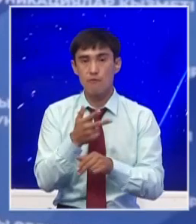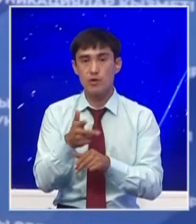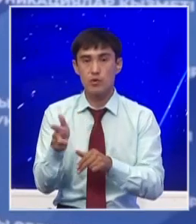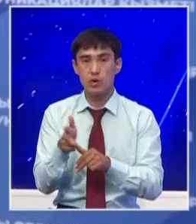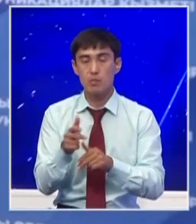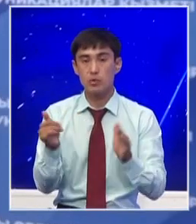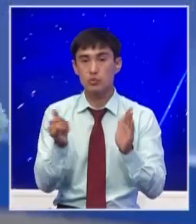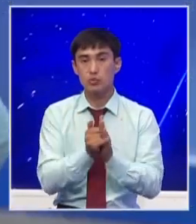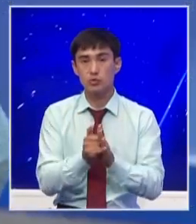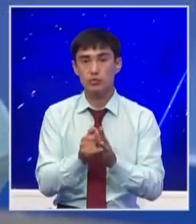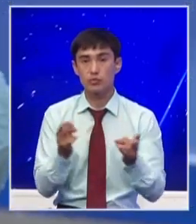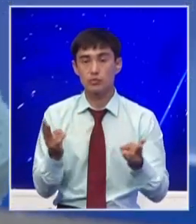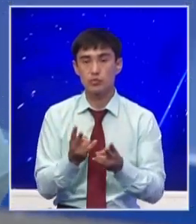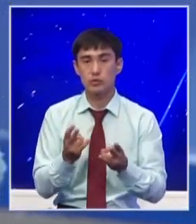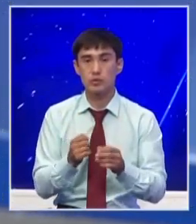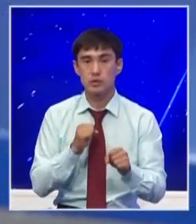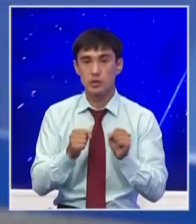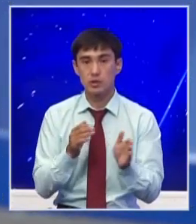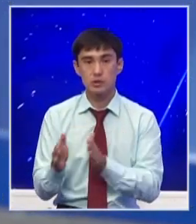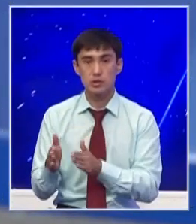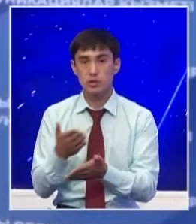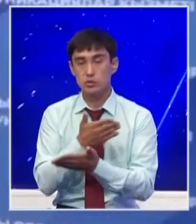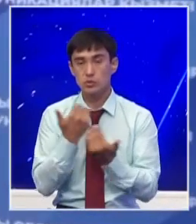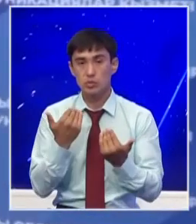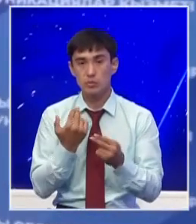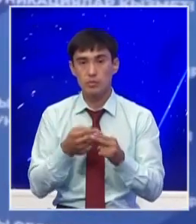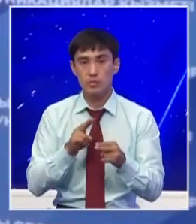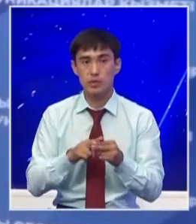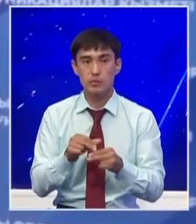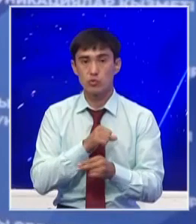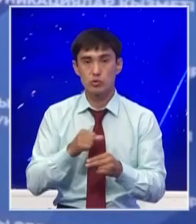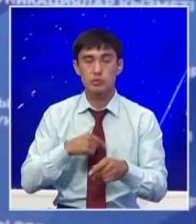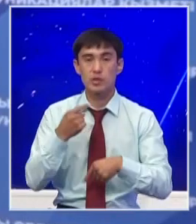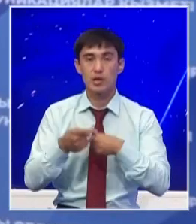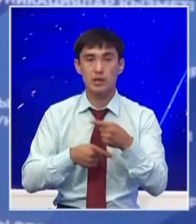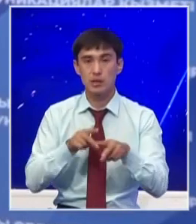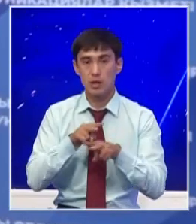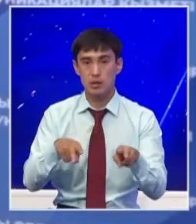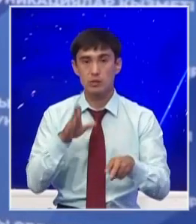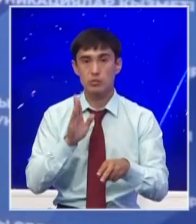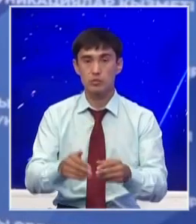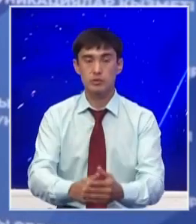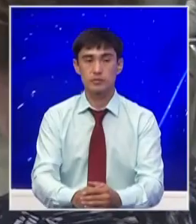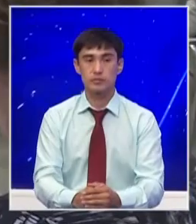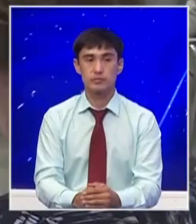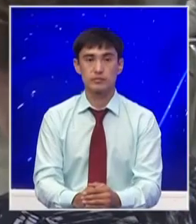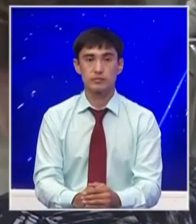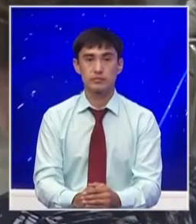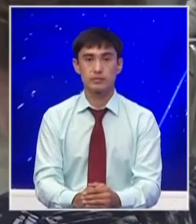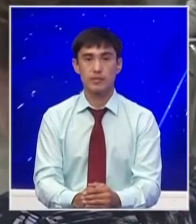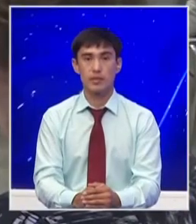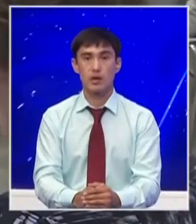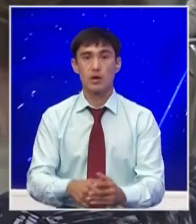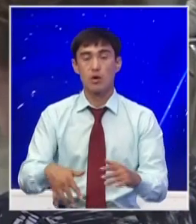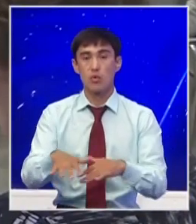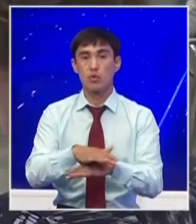видеокамералар, бейнекамералары стандартқа сәйкес емес. Өз тарапымыздан арғы қадағалайтын боламыз. Ал